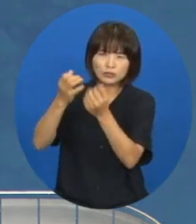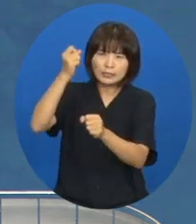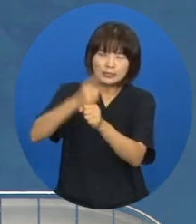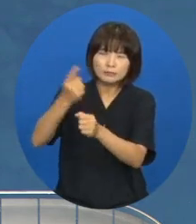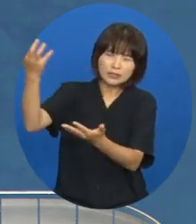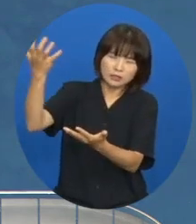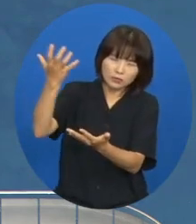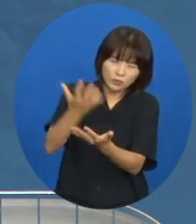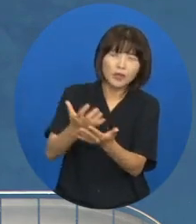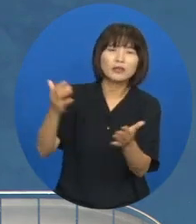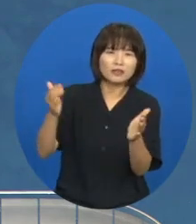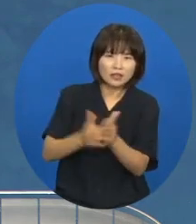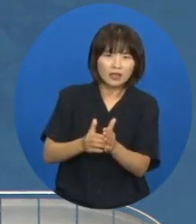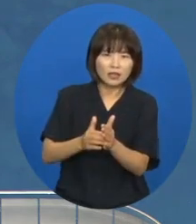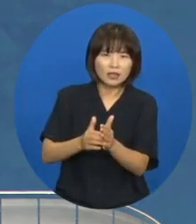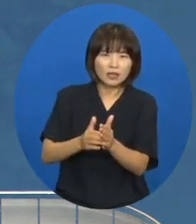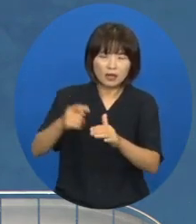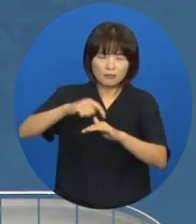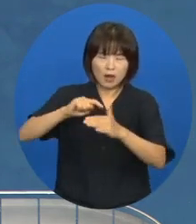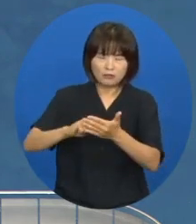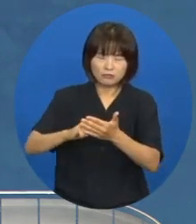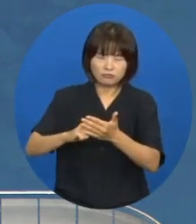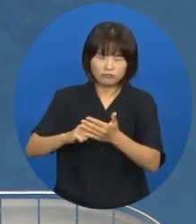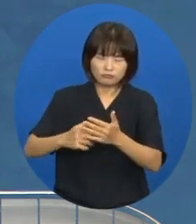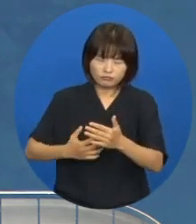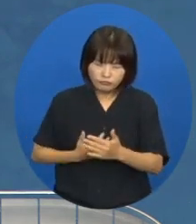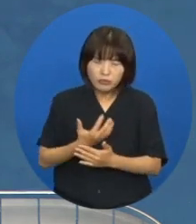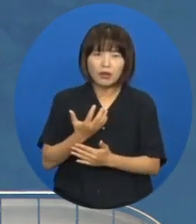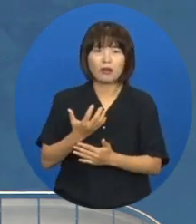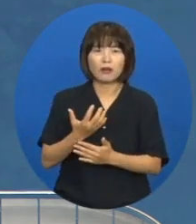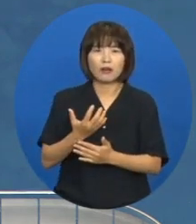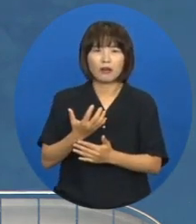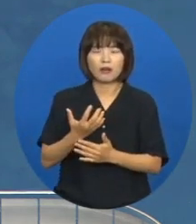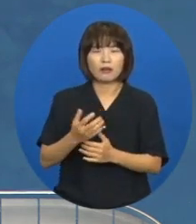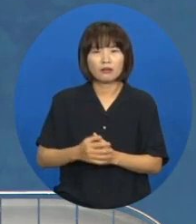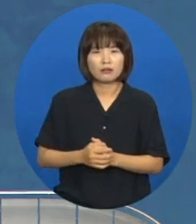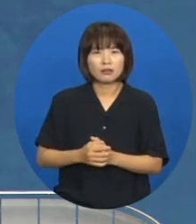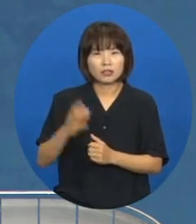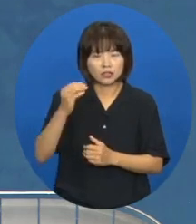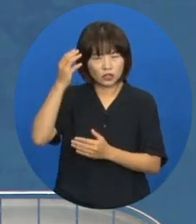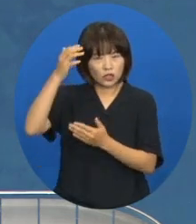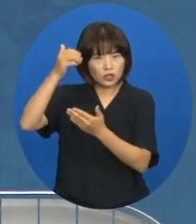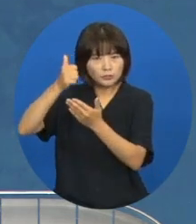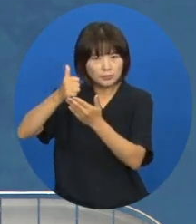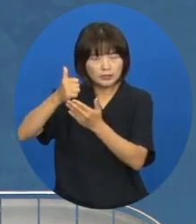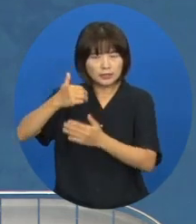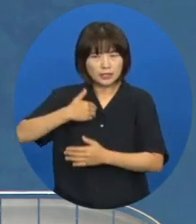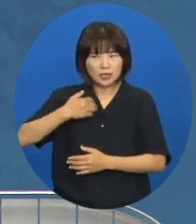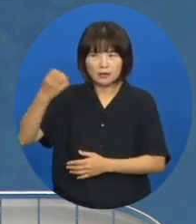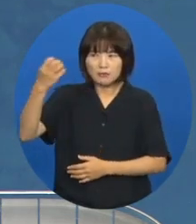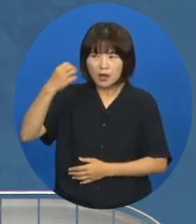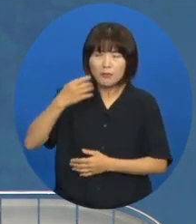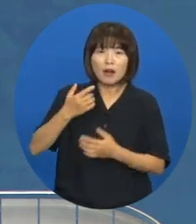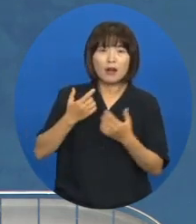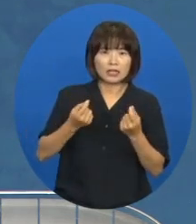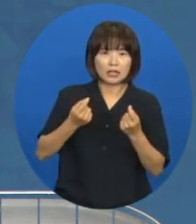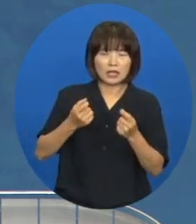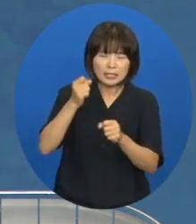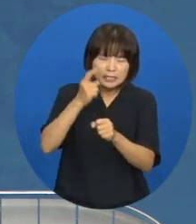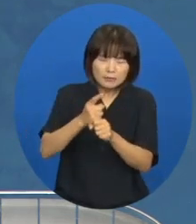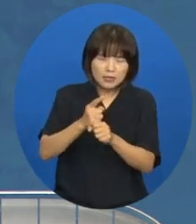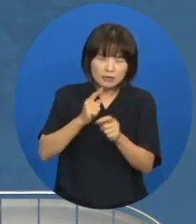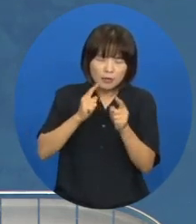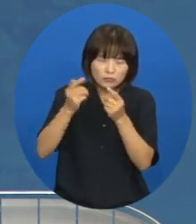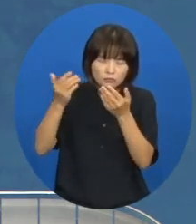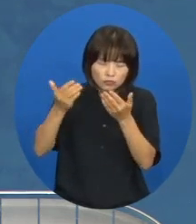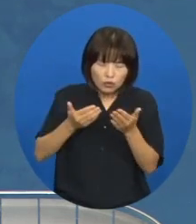임했잖아. 그런 마음이 확 드는 겁니다. 성령께서 제게 말씀하시는 것 같아요. 이미 말씀하셨던